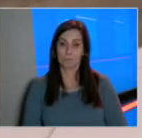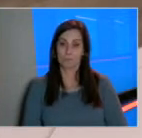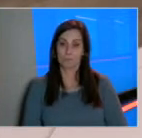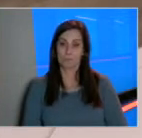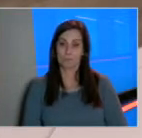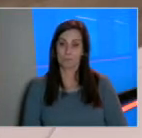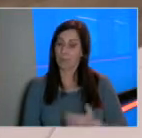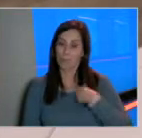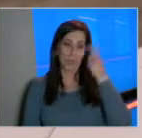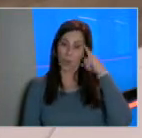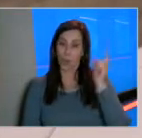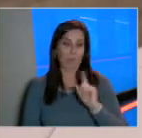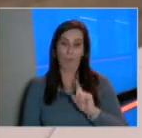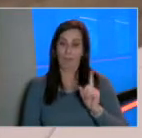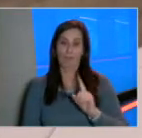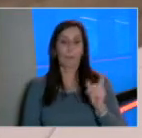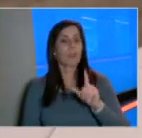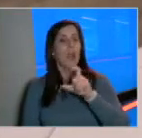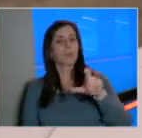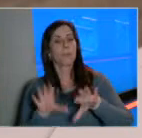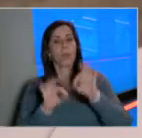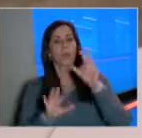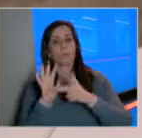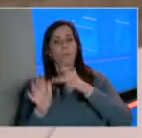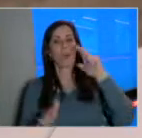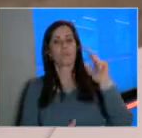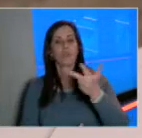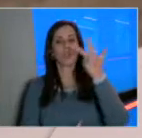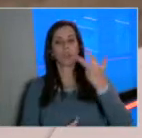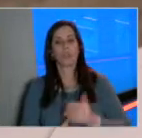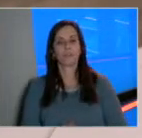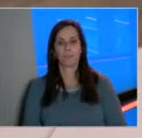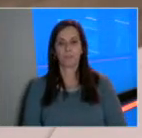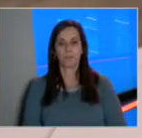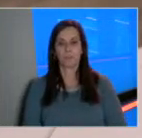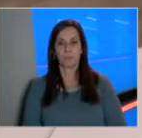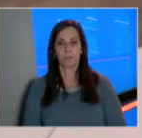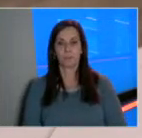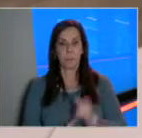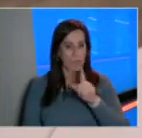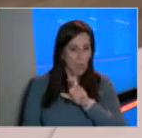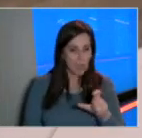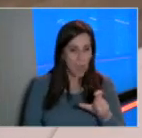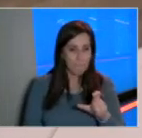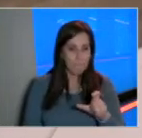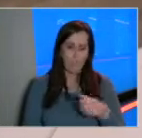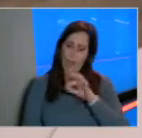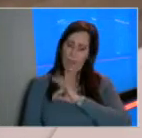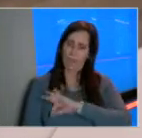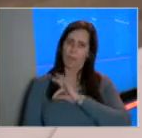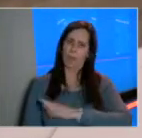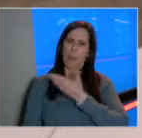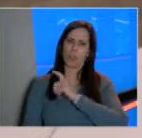אני אין לי מושג. מי השם שאנחנו יוצאים לבחירות בפעם השלישית? מי השם?